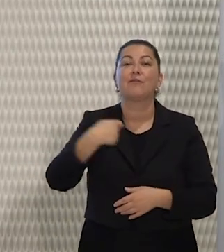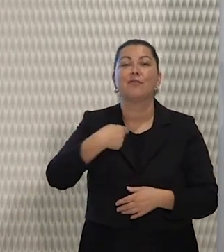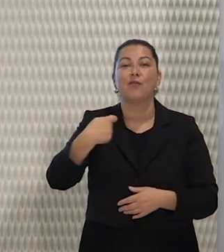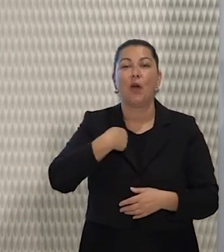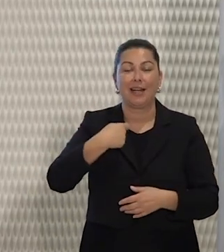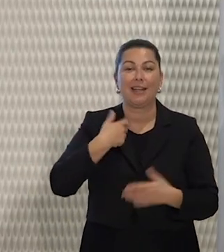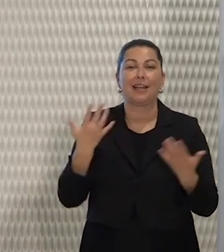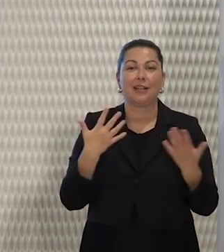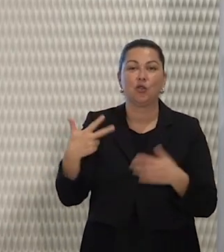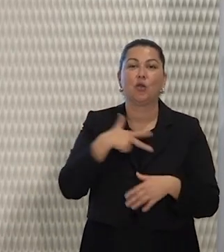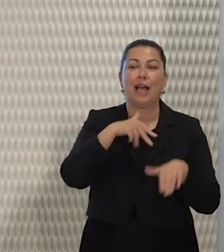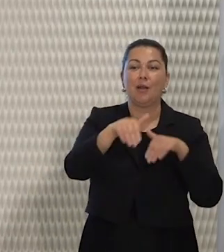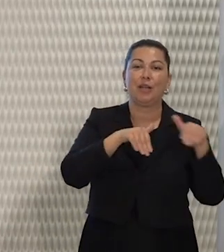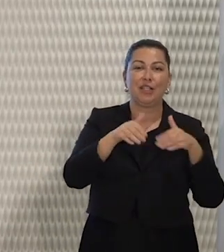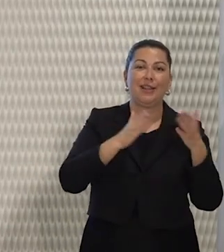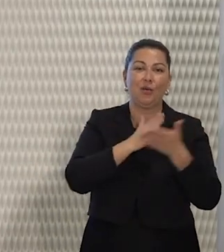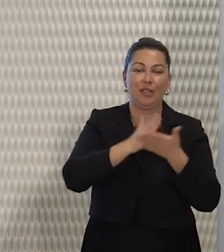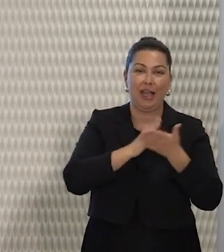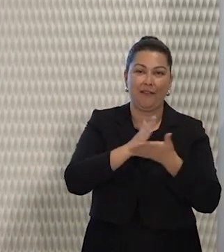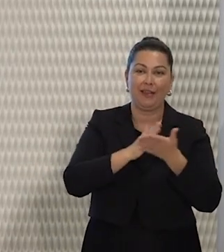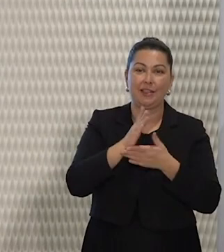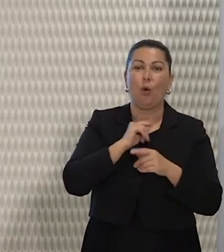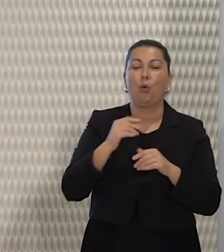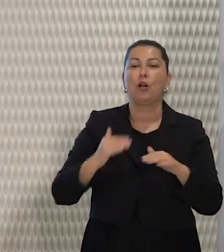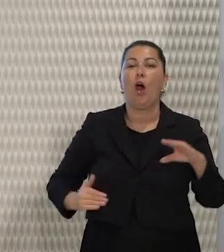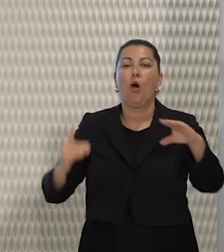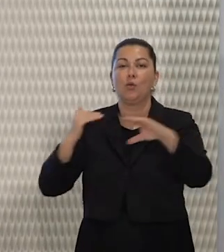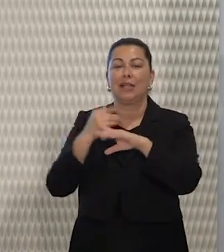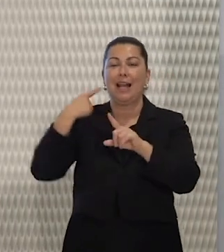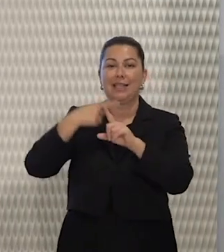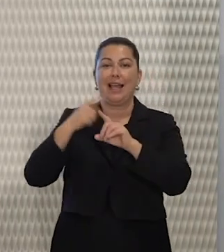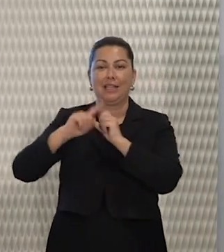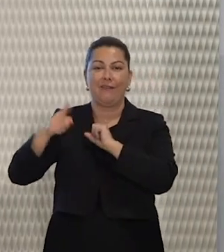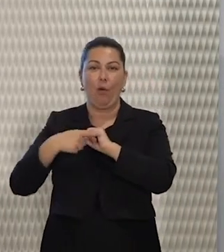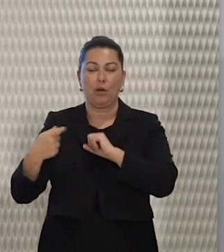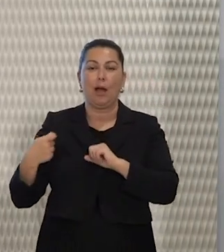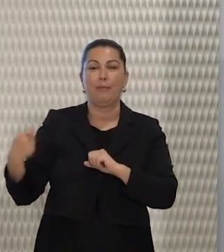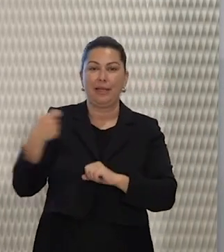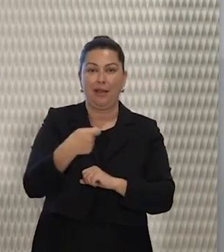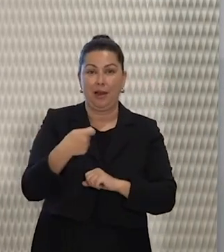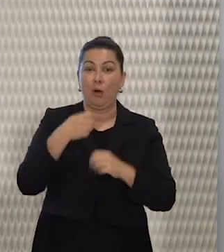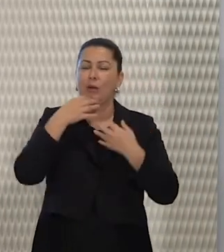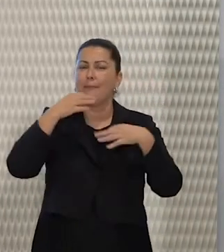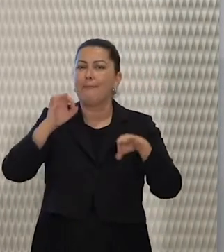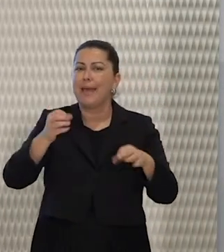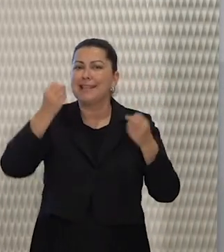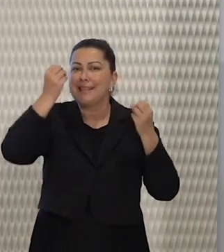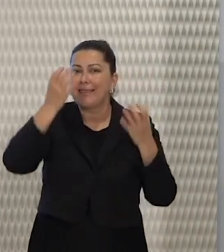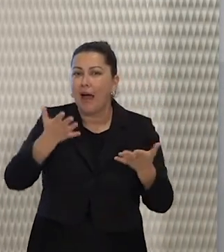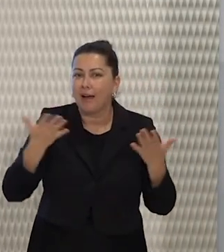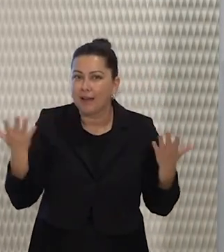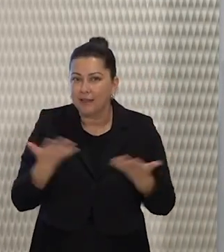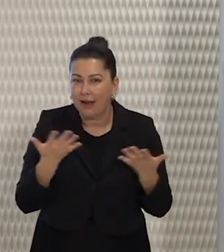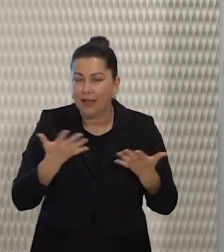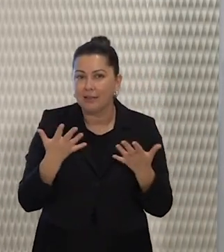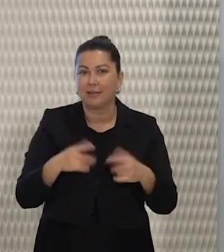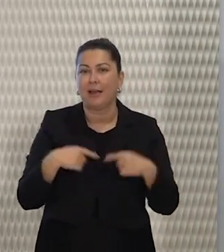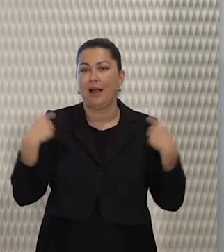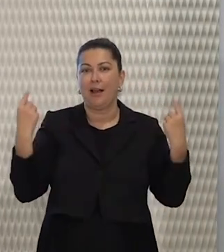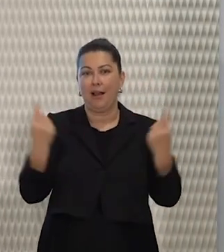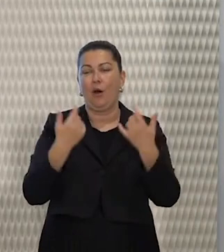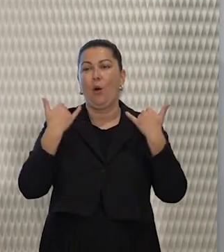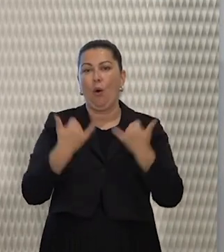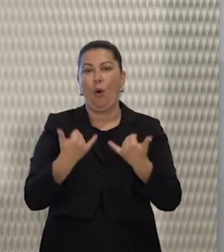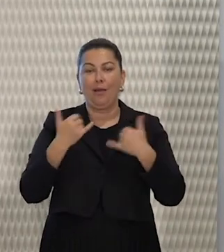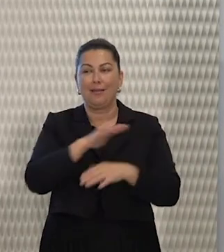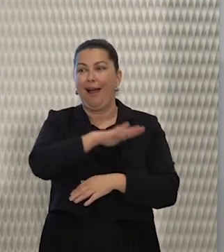vom Sozialministerium Service und gezahlt aus dem Ausgleichstaxfonds. Und die beste Nachricht ist, ne, wir haben heute alle gemerkt,